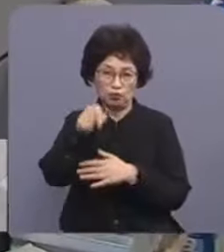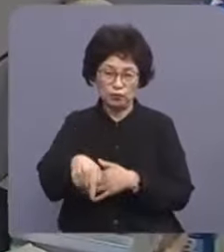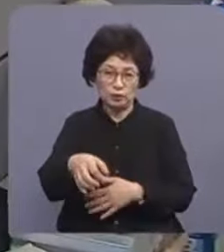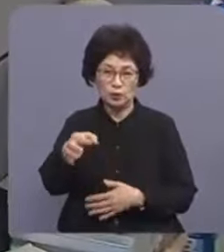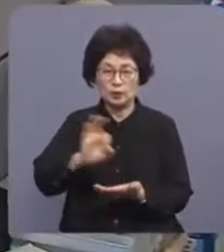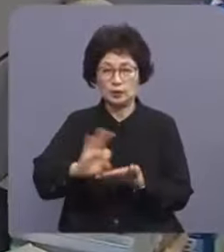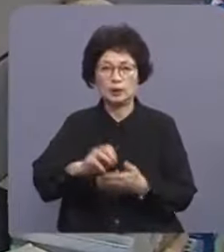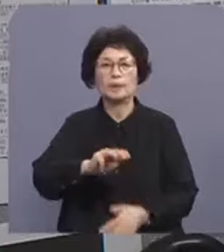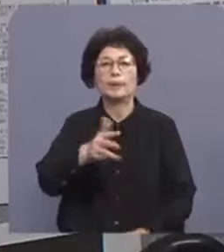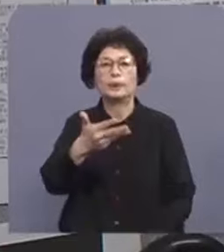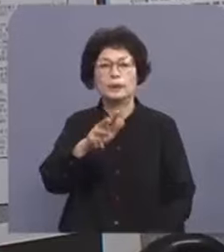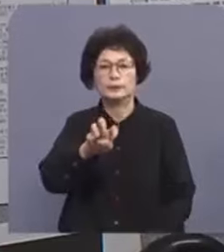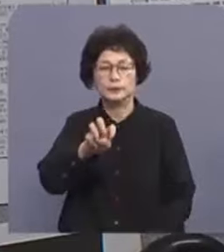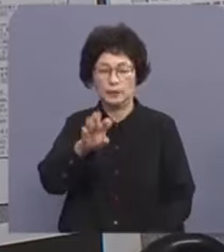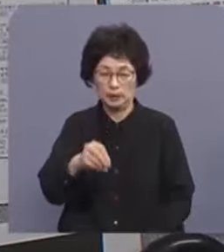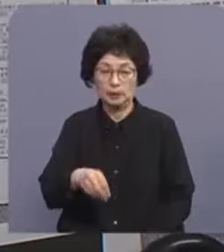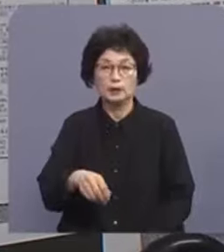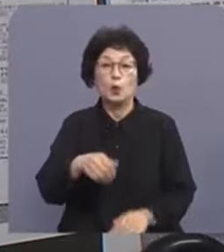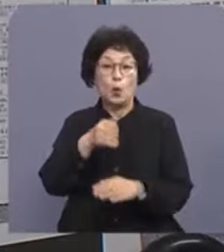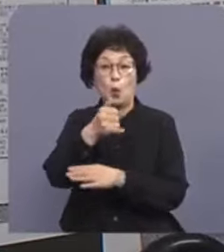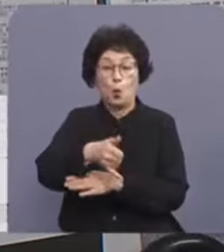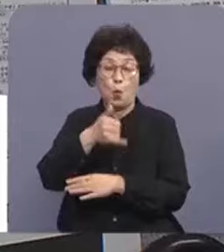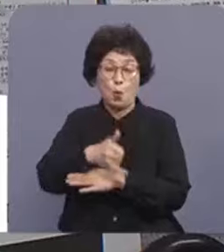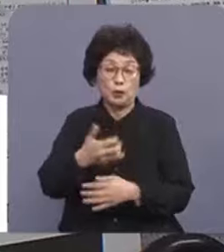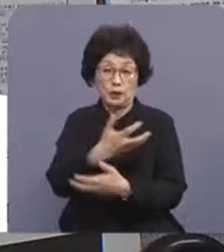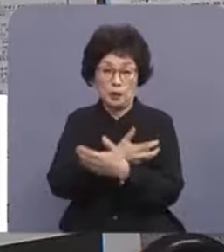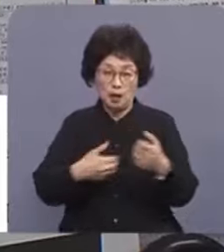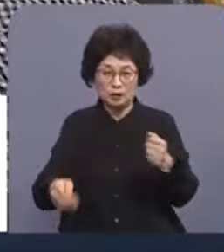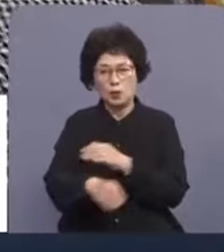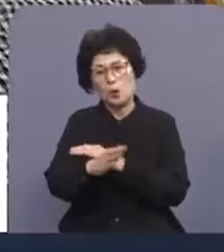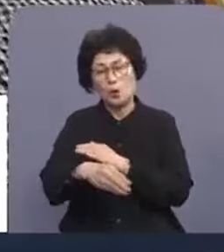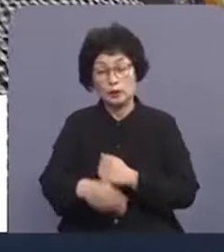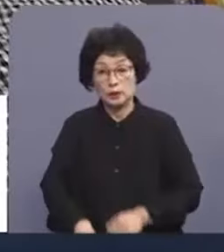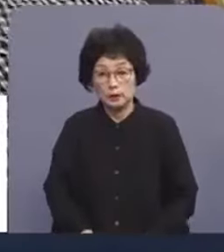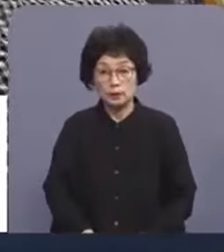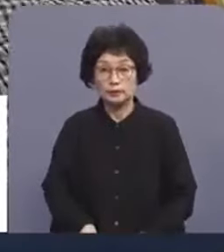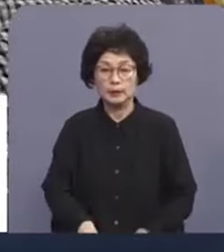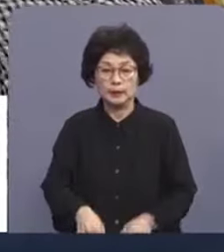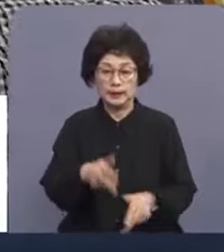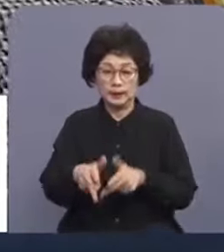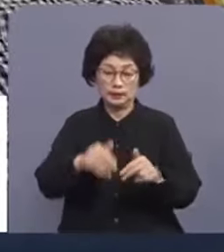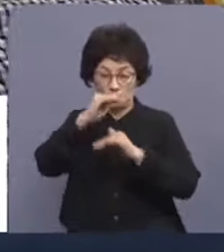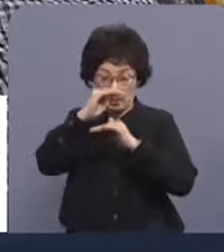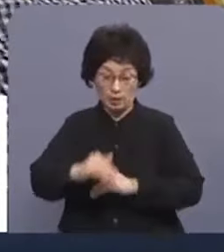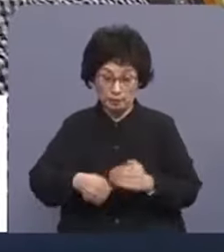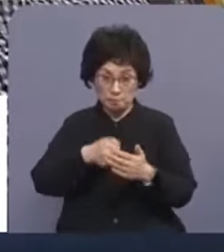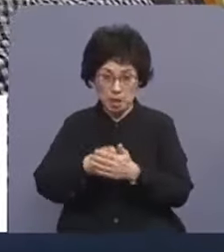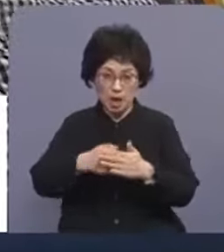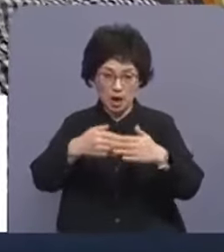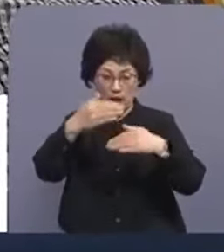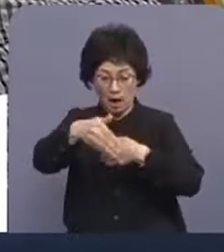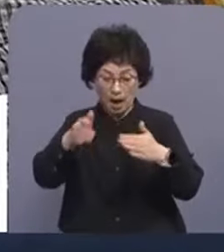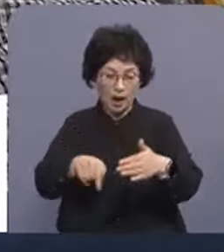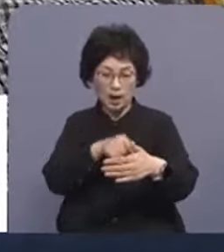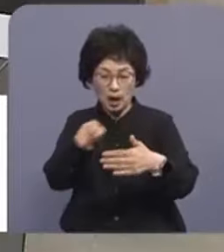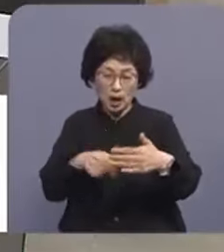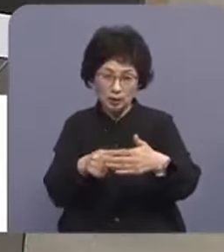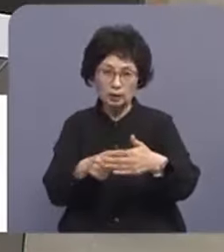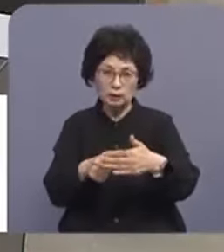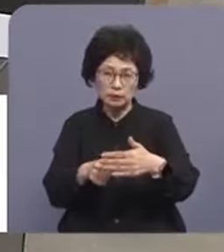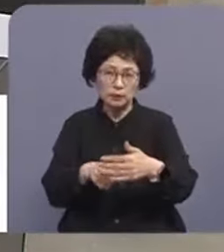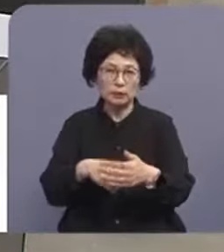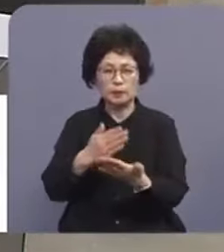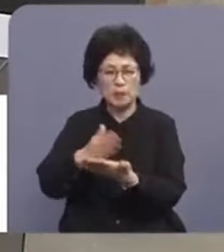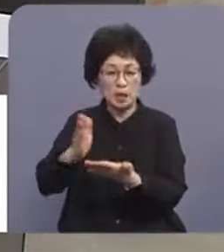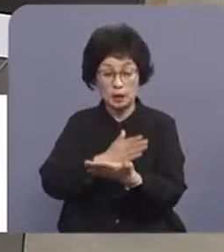830만 원 공사 계약 절차도 허술했습니다 전체 사업 내용이 확정된 내부 인테리어 공사을 임의로